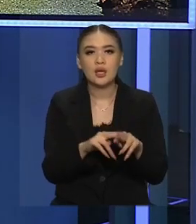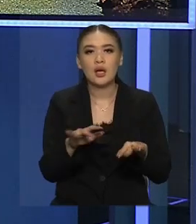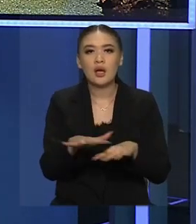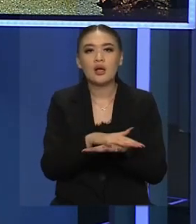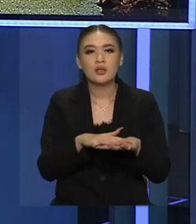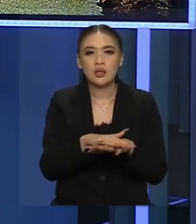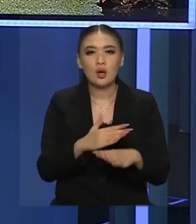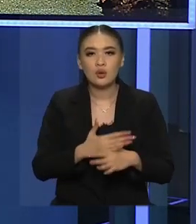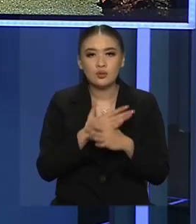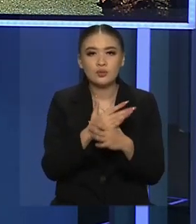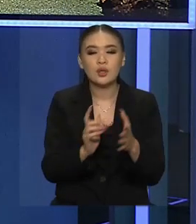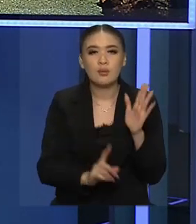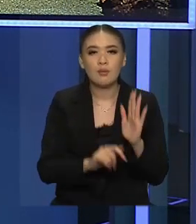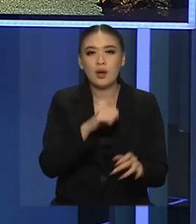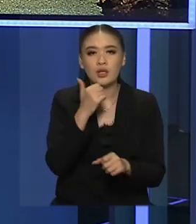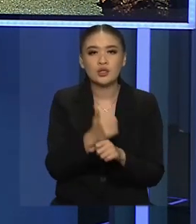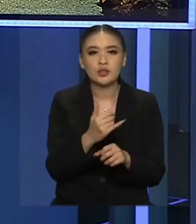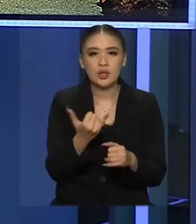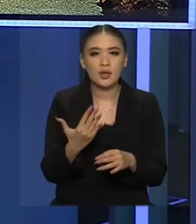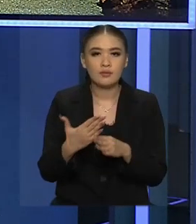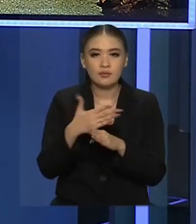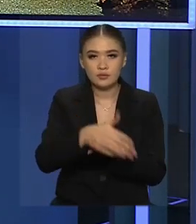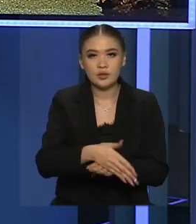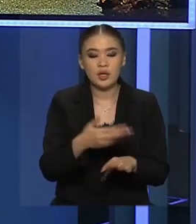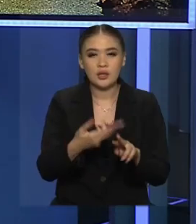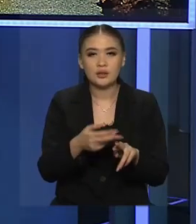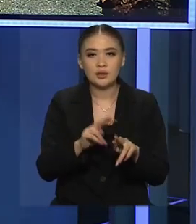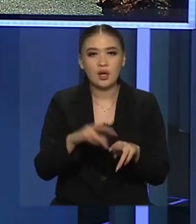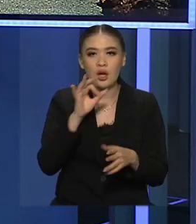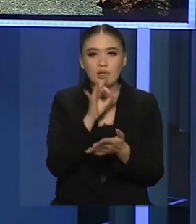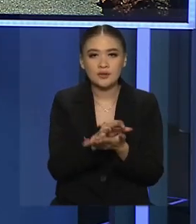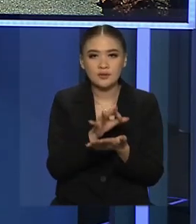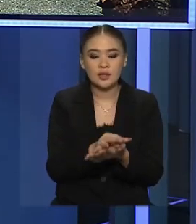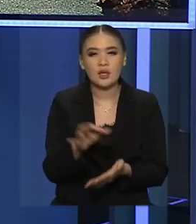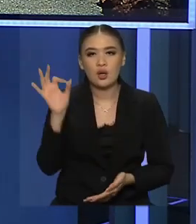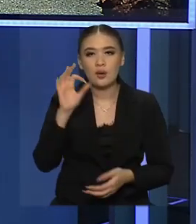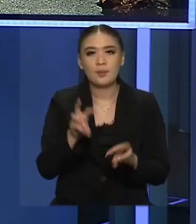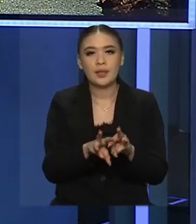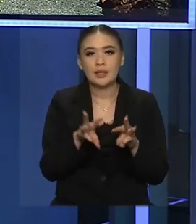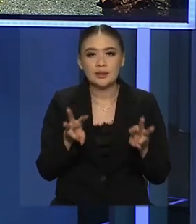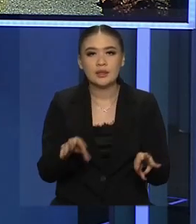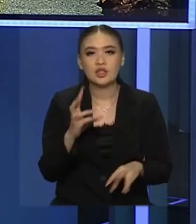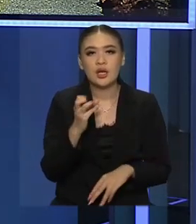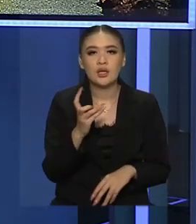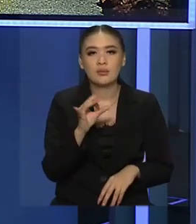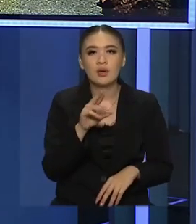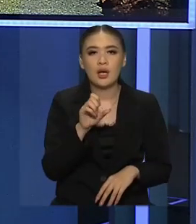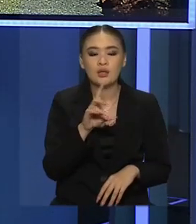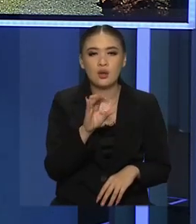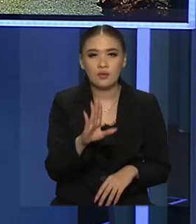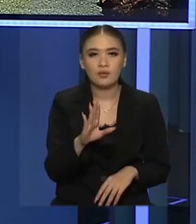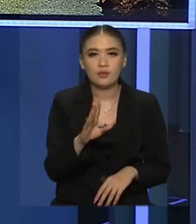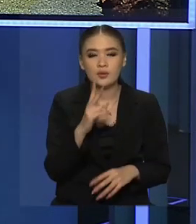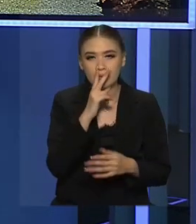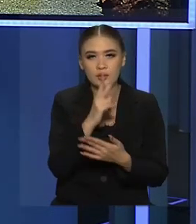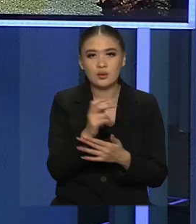ұмтылатын құзырлы орган басшысы біздің студиямызға қонаққа келді. Еліміздің төтенше жағдайлар министрі Сырым Шәріпхановпен сұхбатымызды